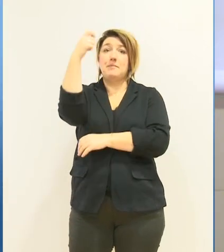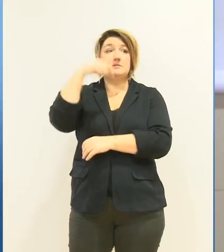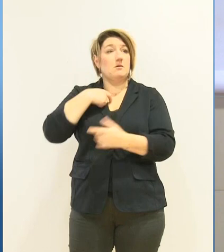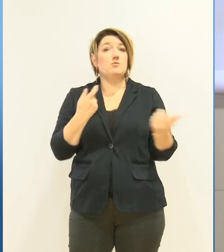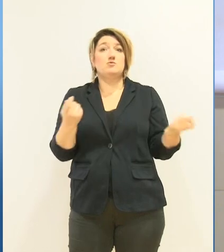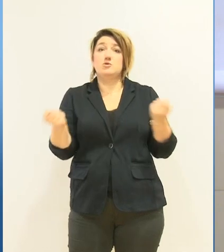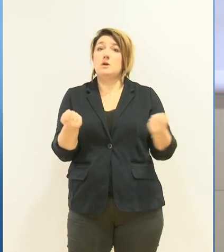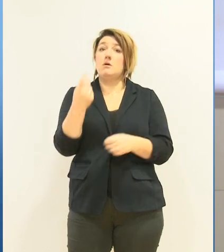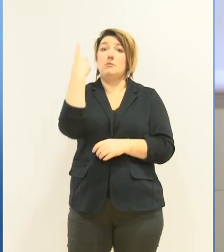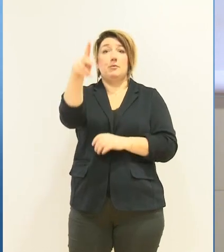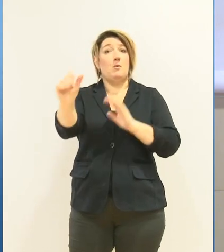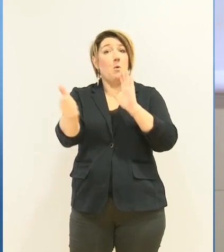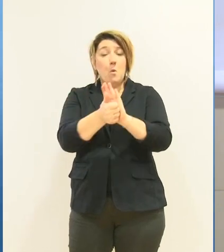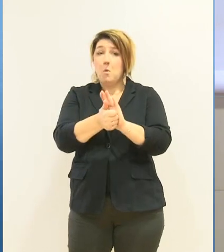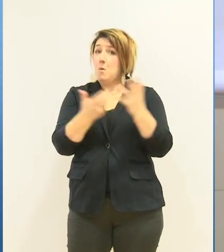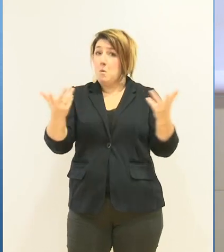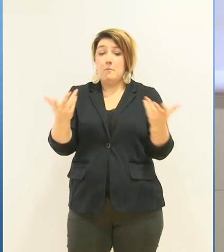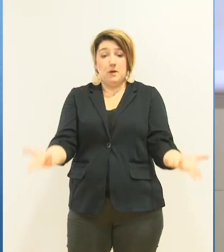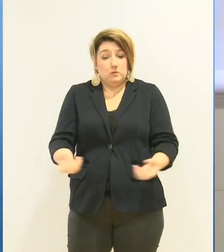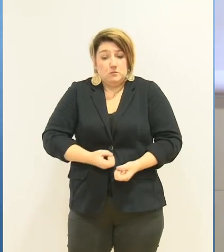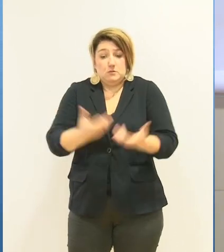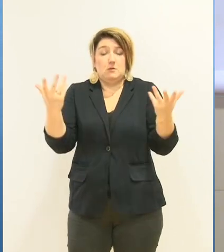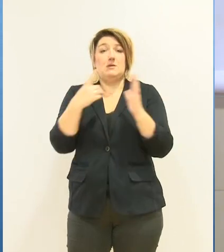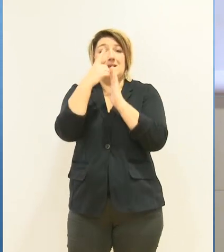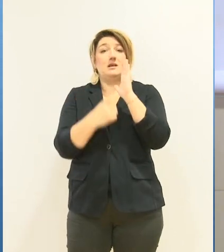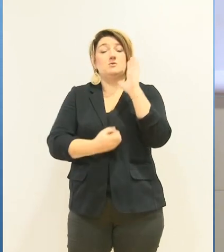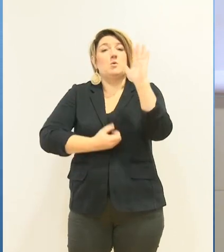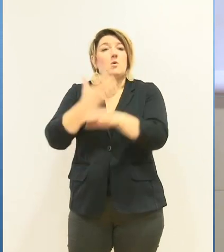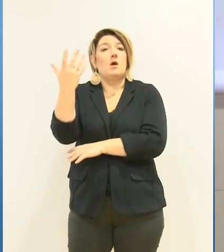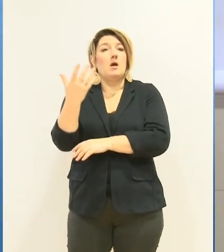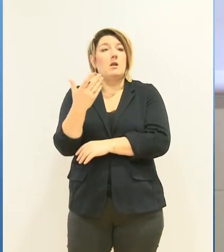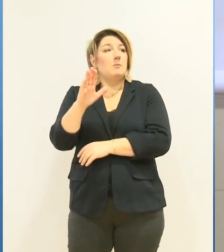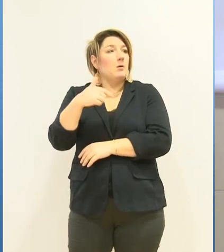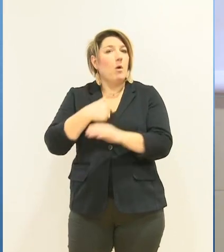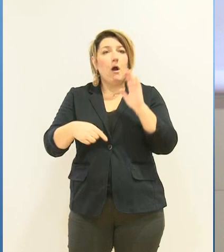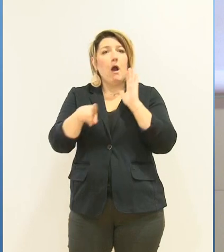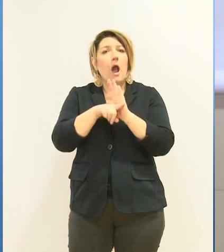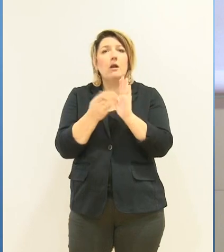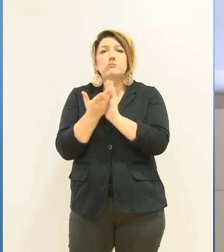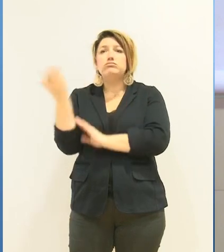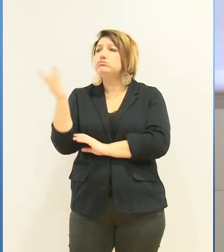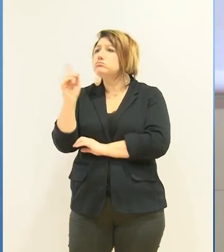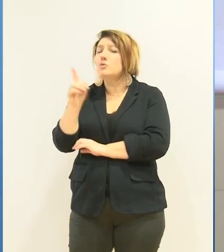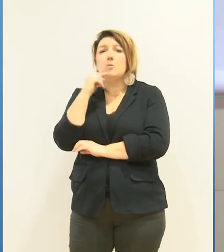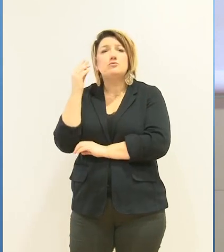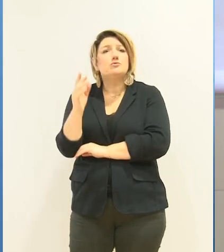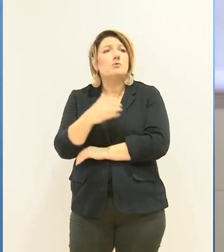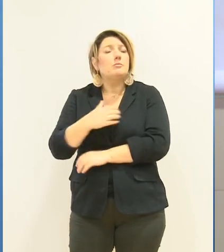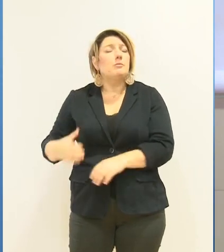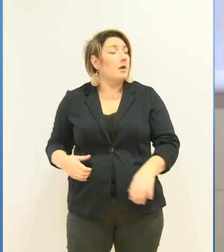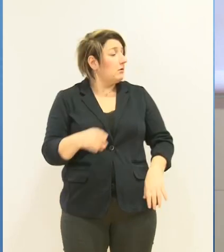donc vous êtes là pour faire votre question orale si si si